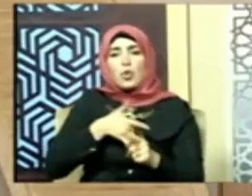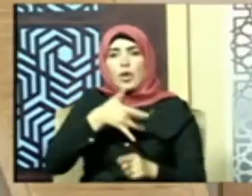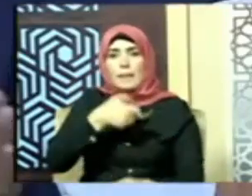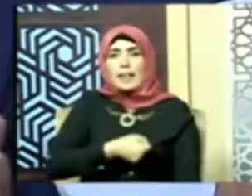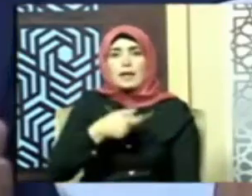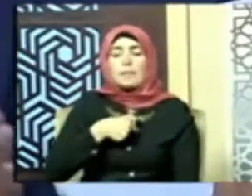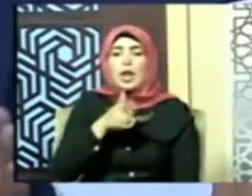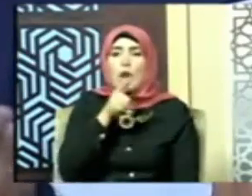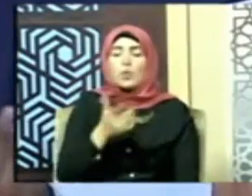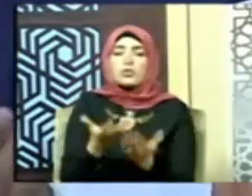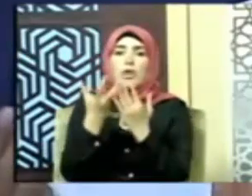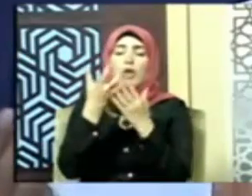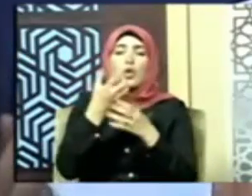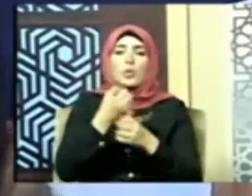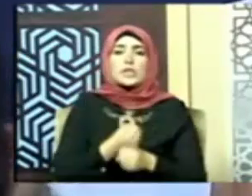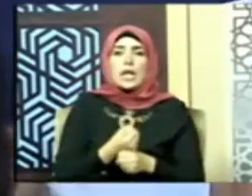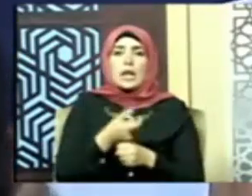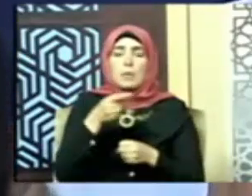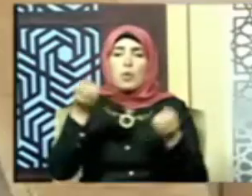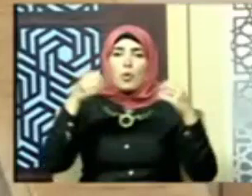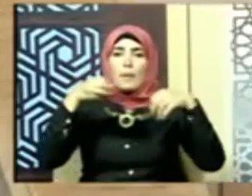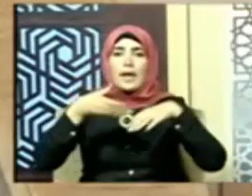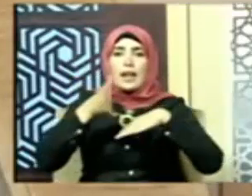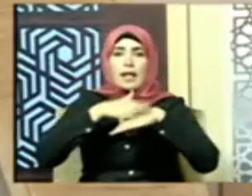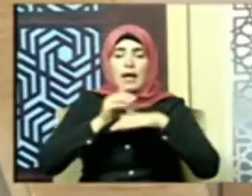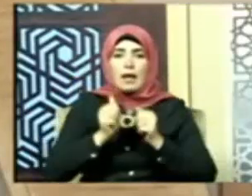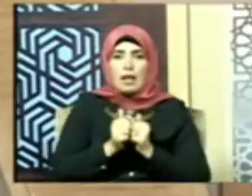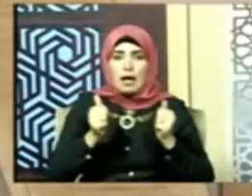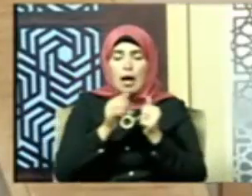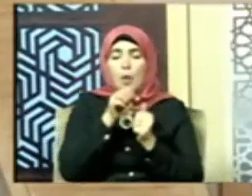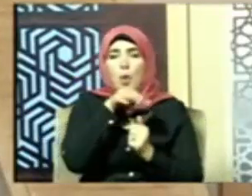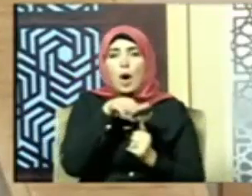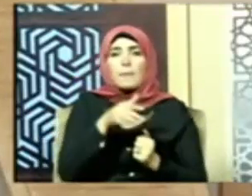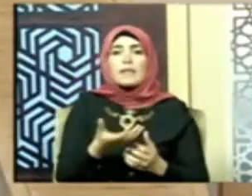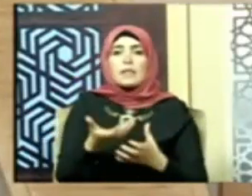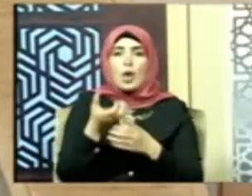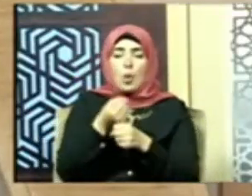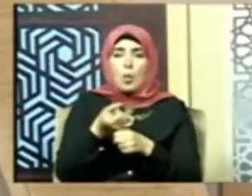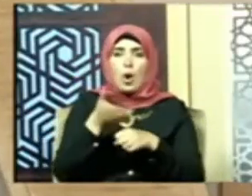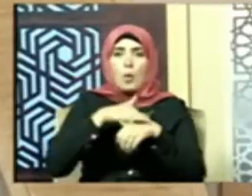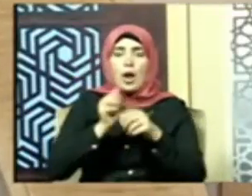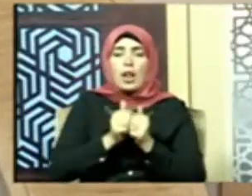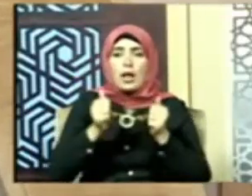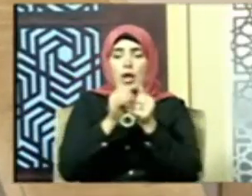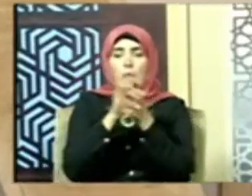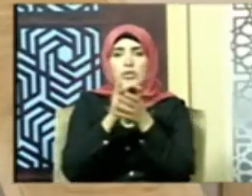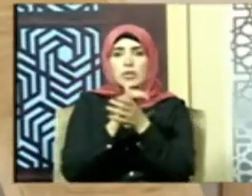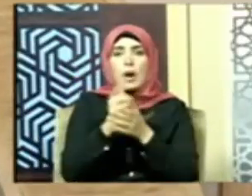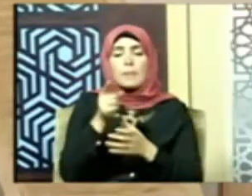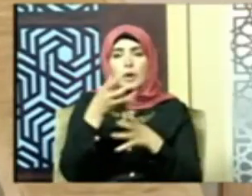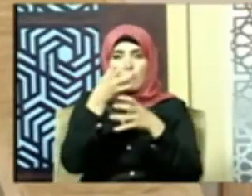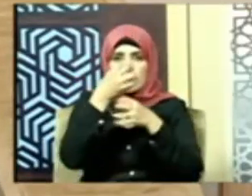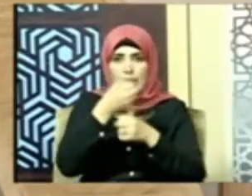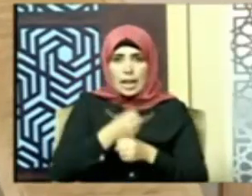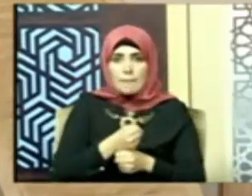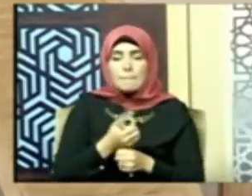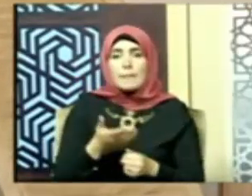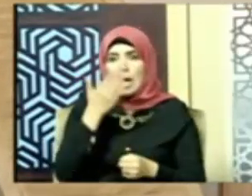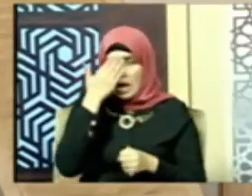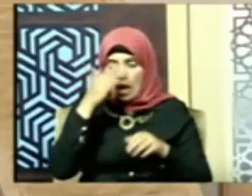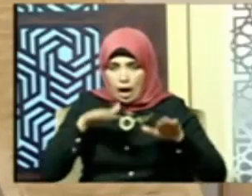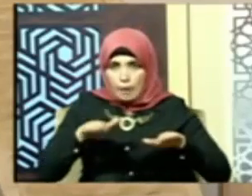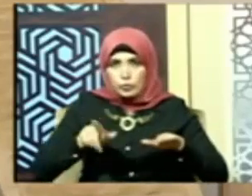بالإيمان، وصل اللهم وسلم وبارك على سيدنا محمد وآله وصحبه وسلم. ويا عبد